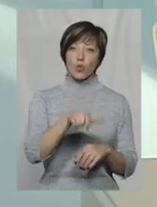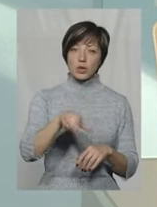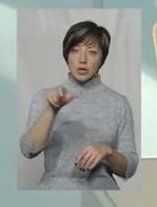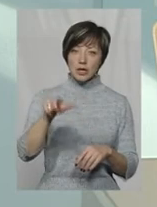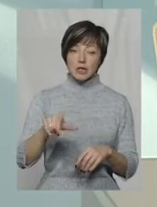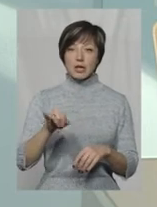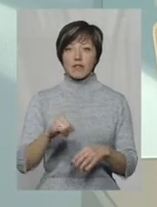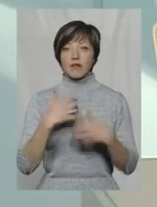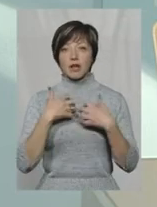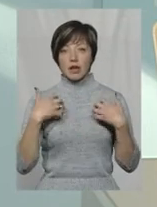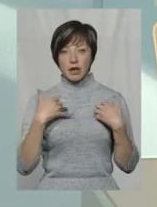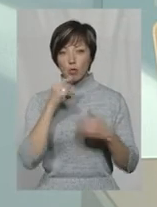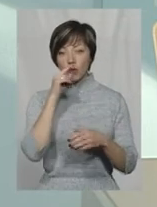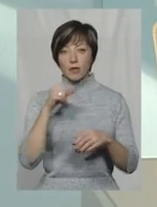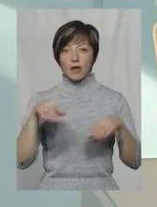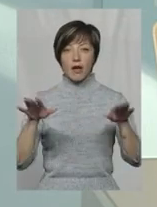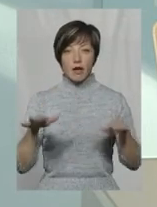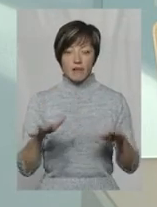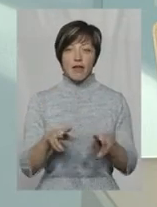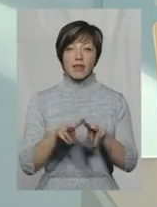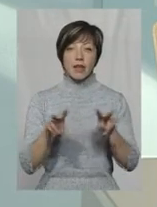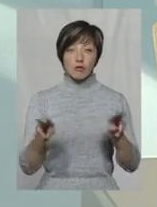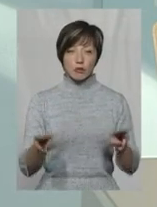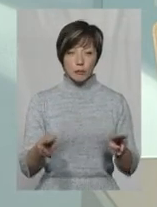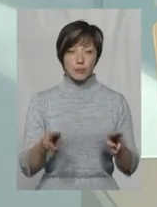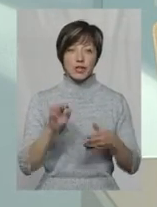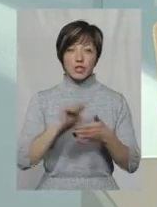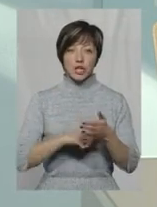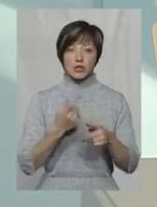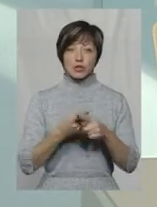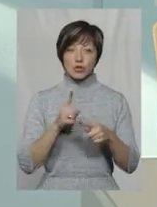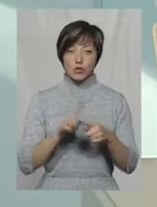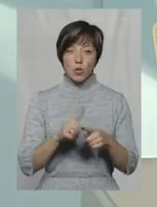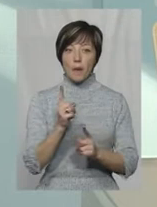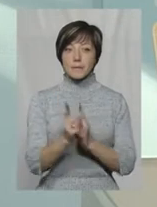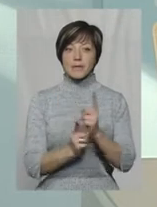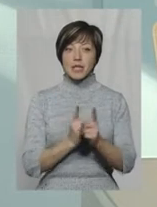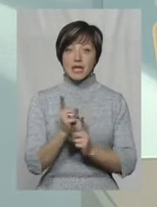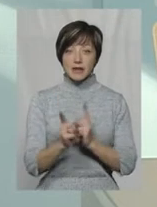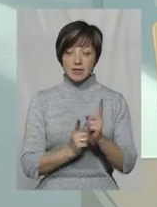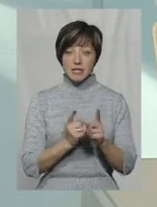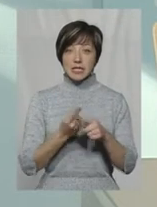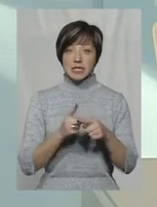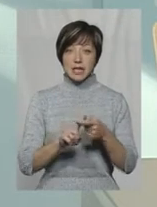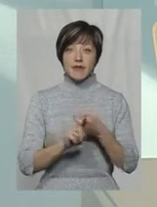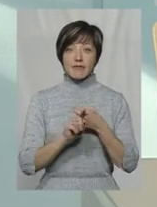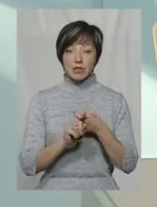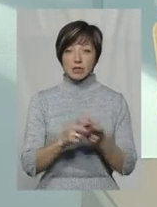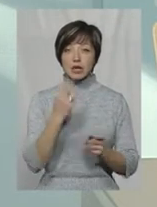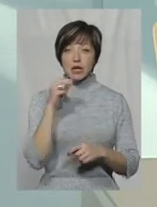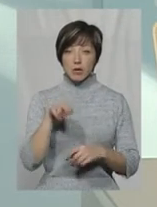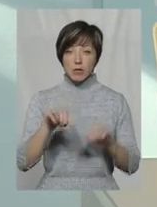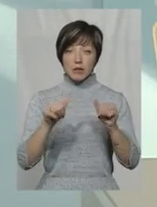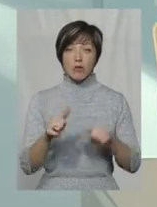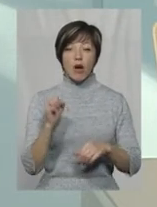у тварини, і у птахів. Отаким чином. І через цю надзвичайну мінливість цей вірус грипу